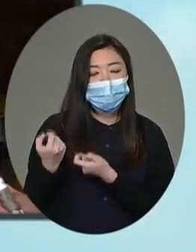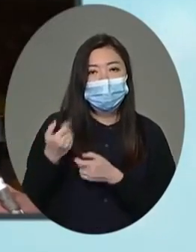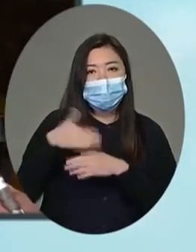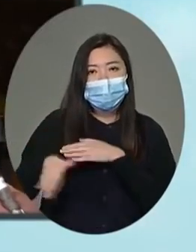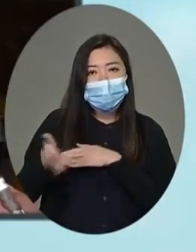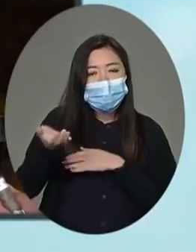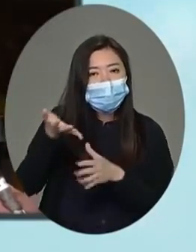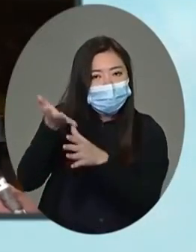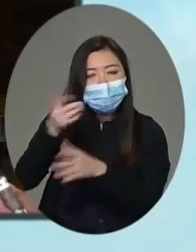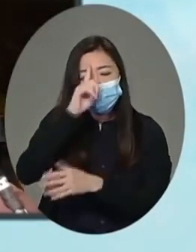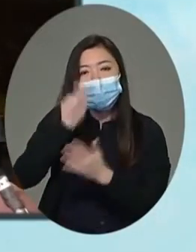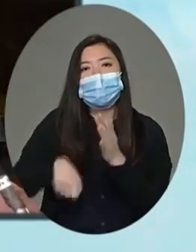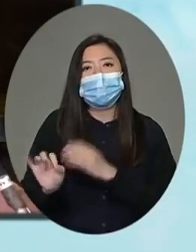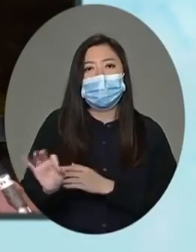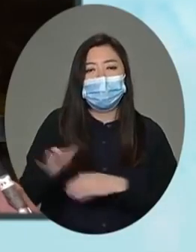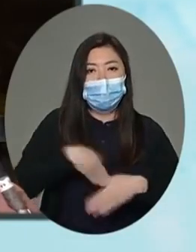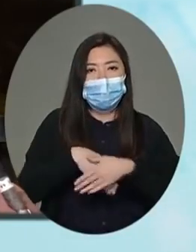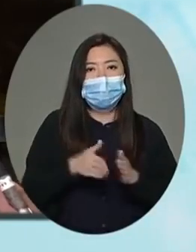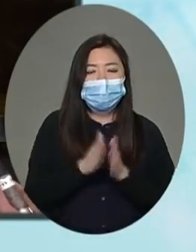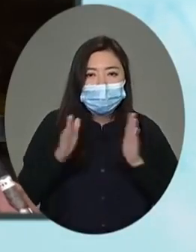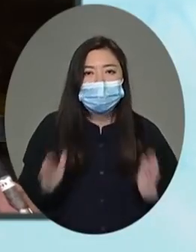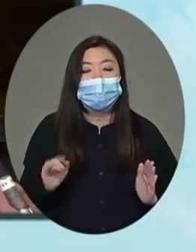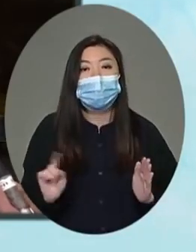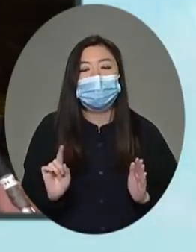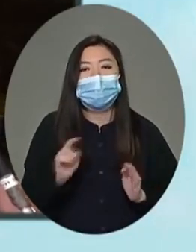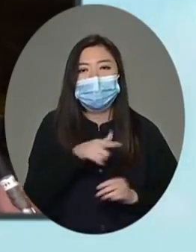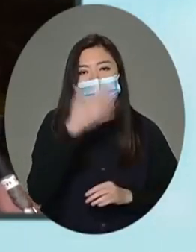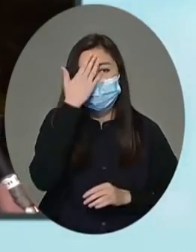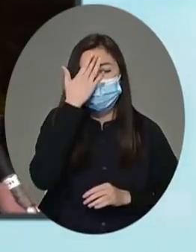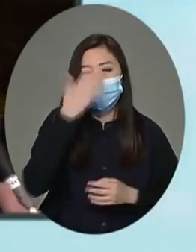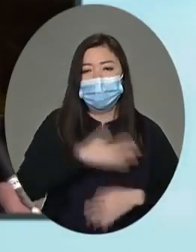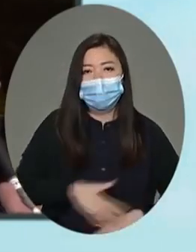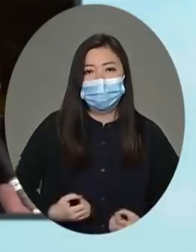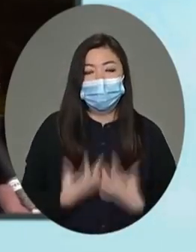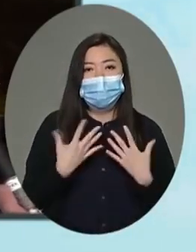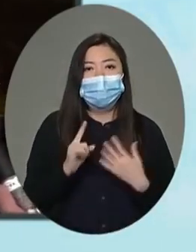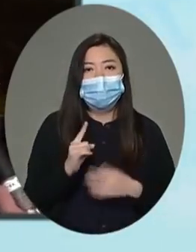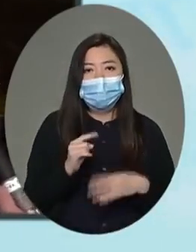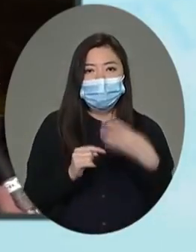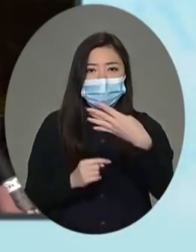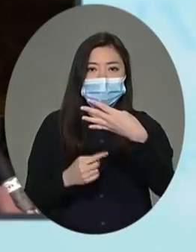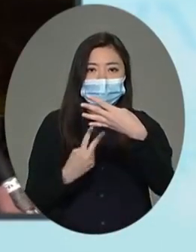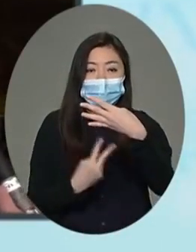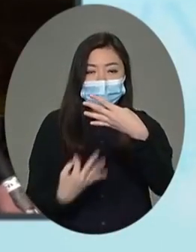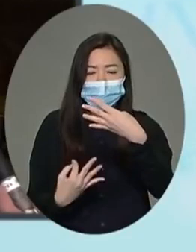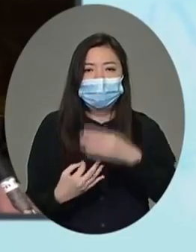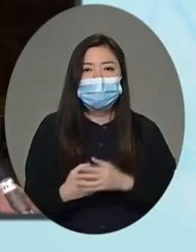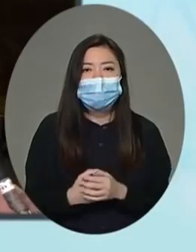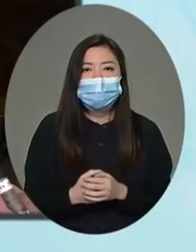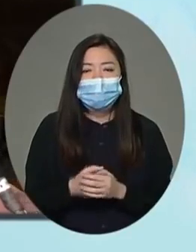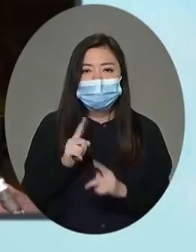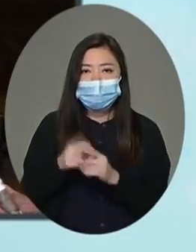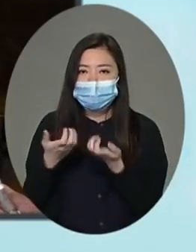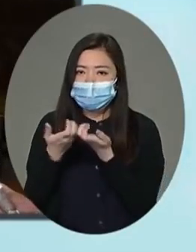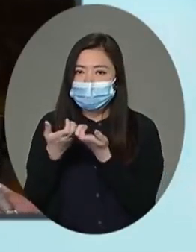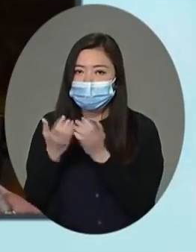外游记录。在潛伏期嗰個期間咧，頭先講過就嗰個病發時期係4月23號啦。咁所以如果你往前